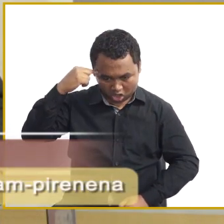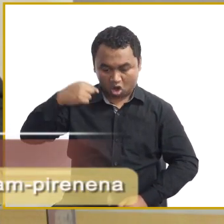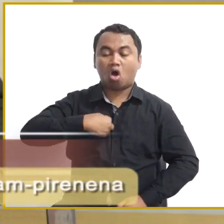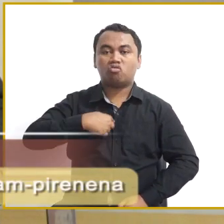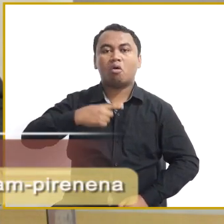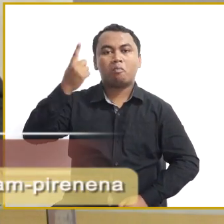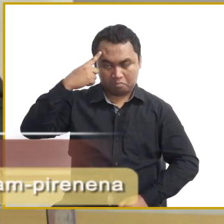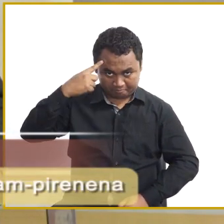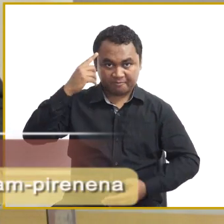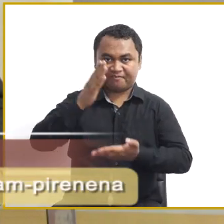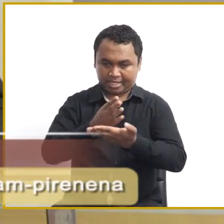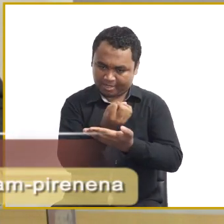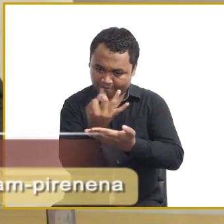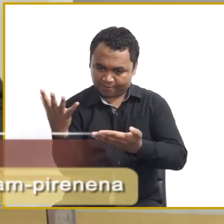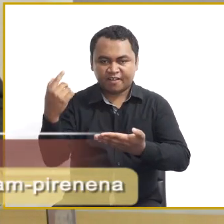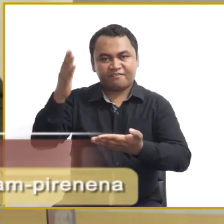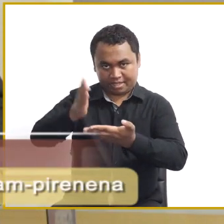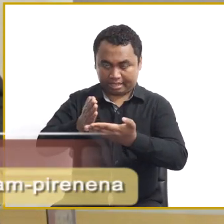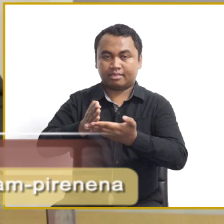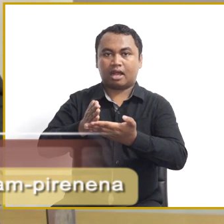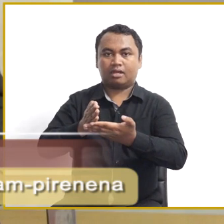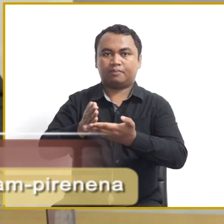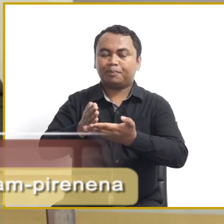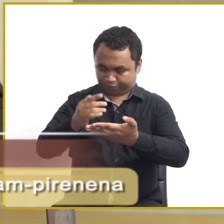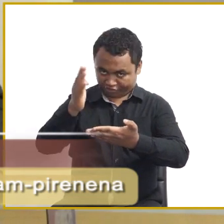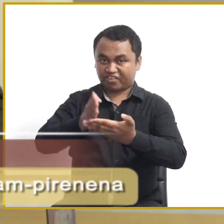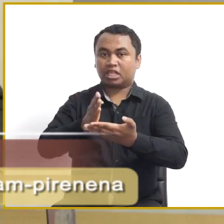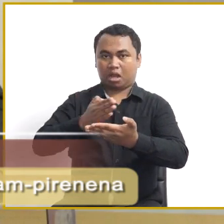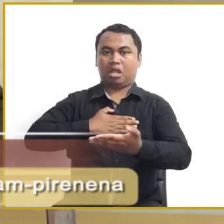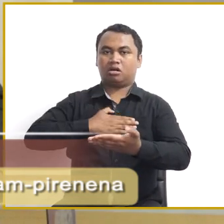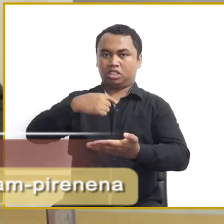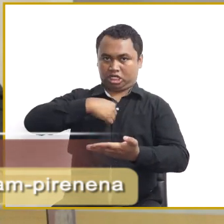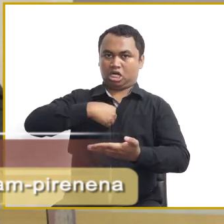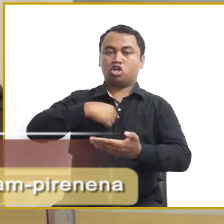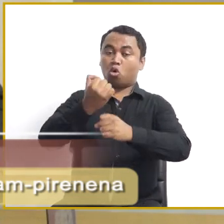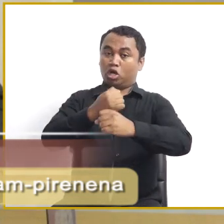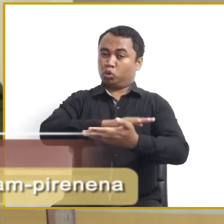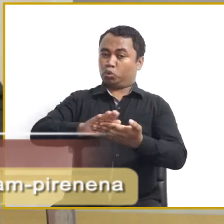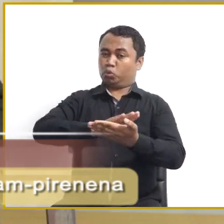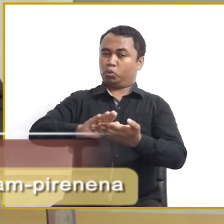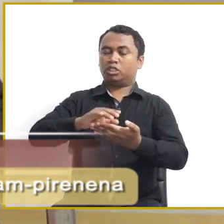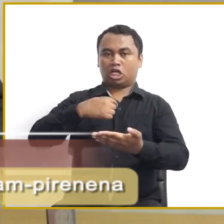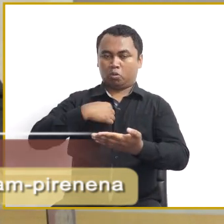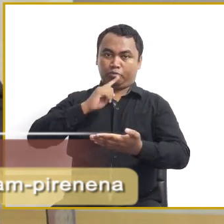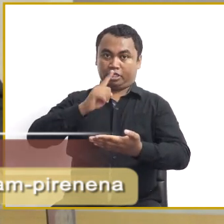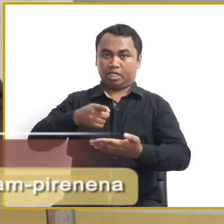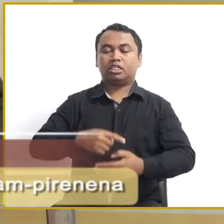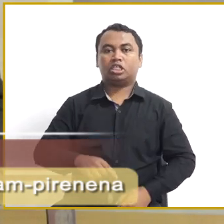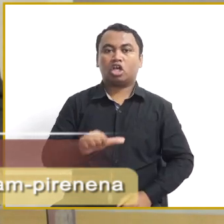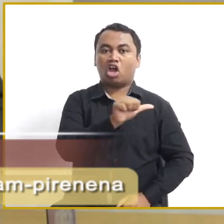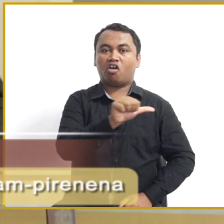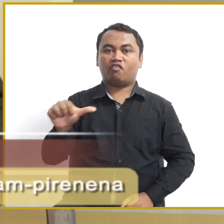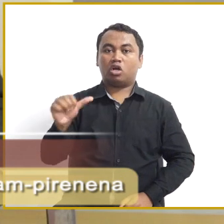moty mitsy ary nanokajy raisiko tsotra mohatra amintsika amin'ny teny zao zara raha misy